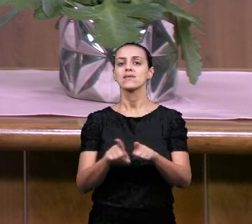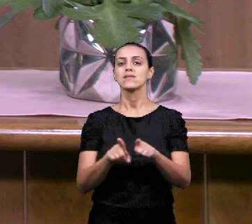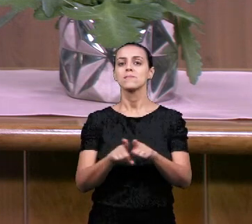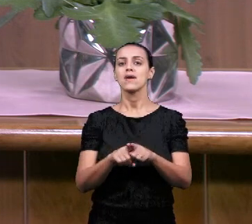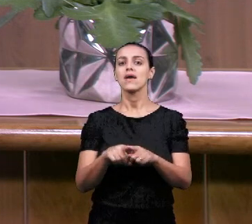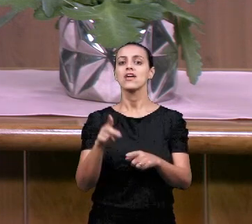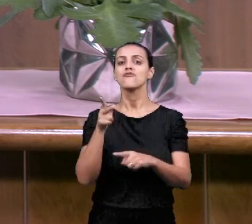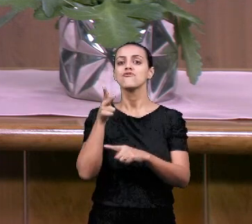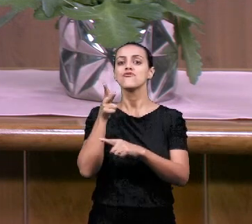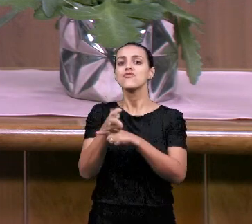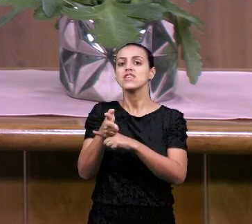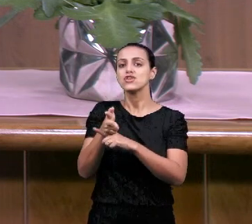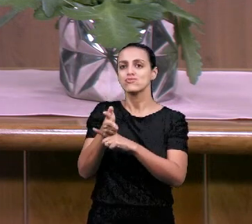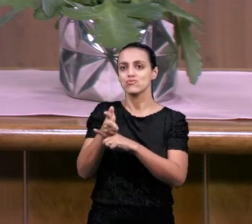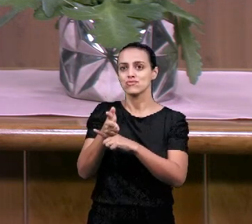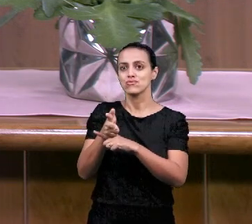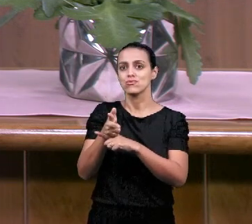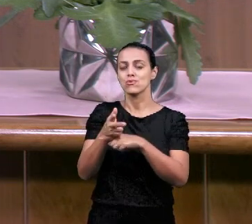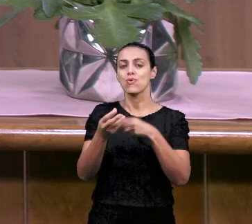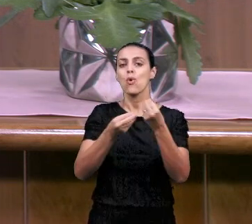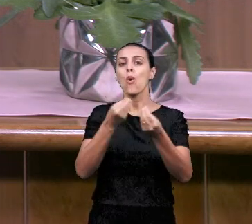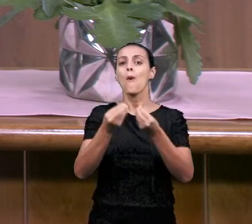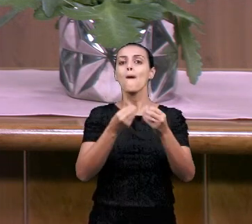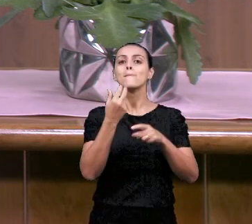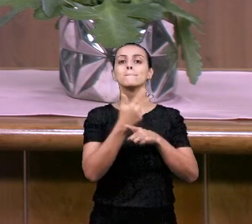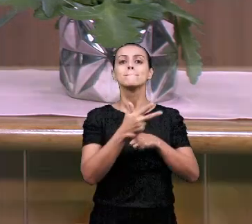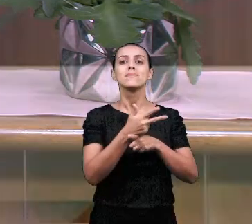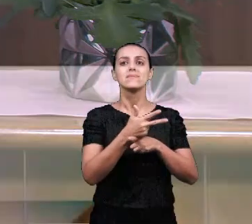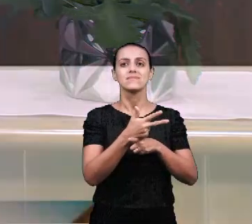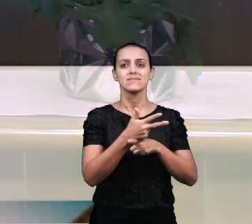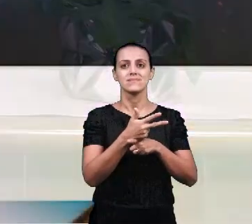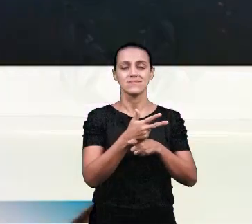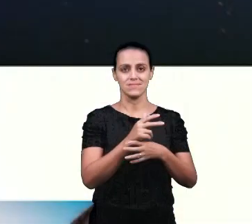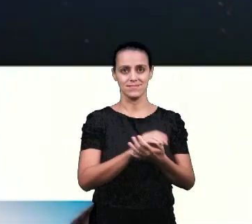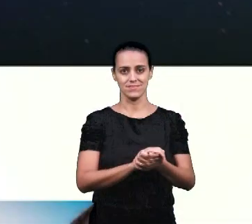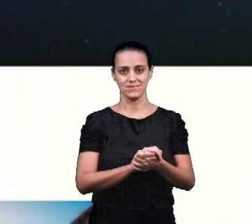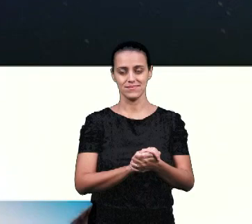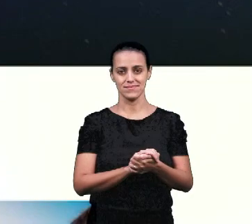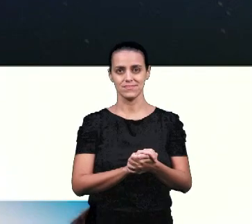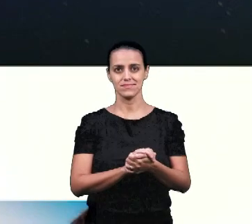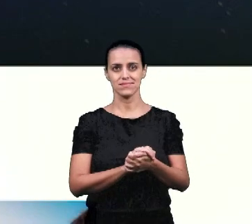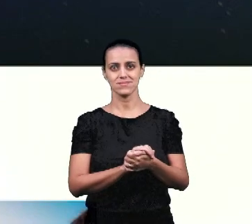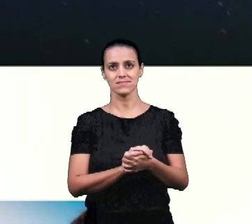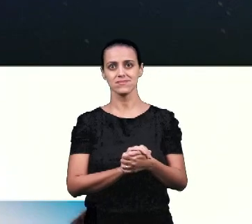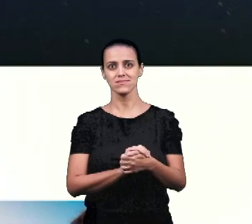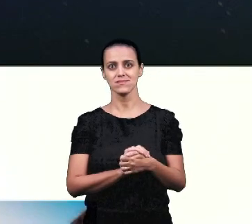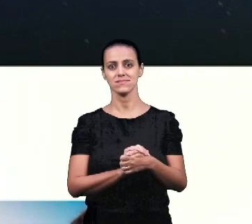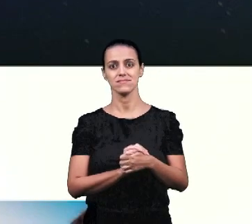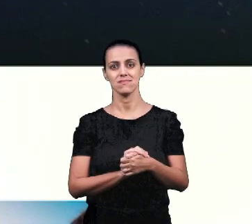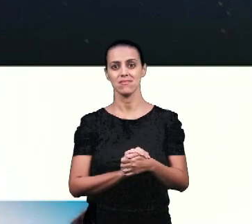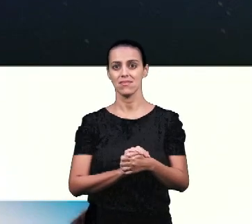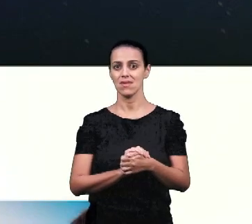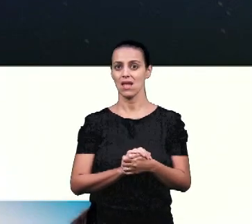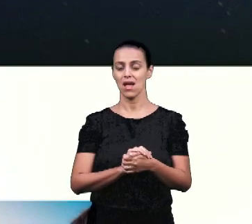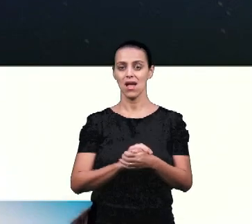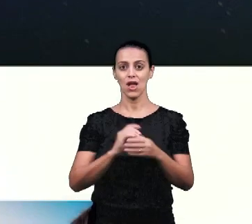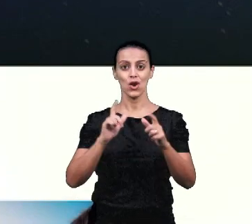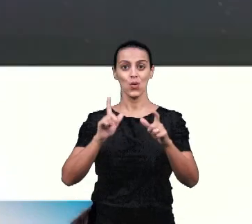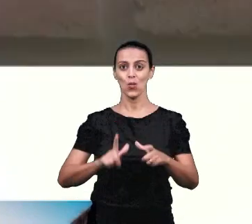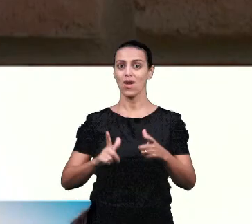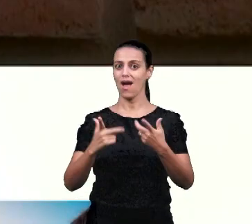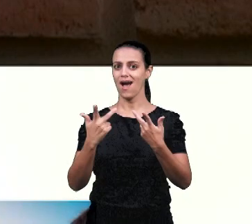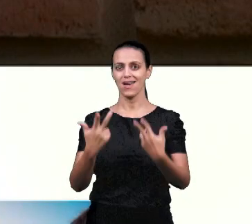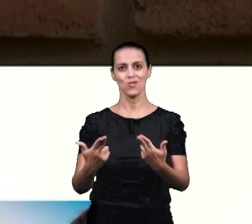et réponses en vidéo. C'est la vidéo qu'on a commencé à passer ici, au même endroit. C'est une